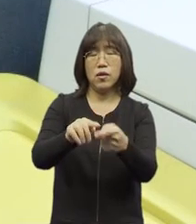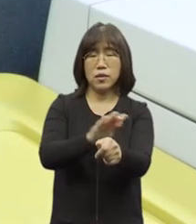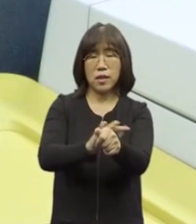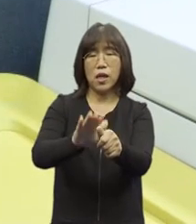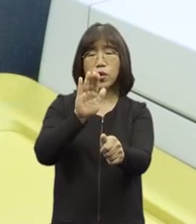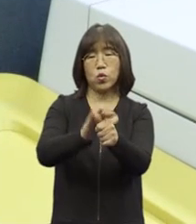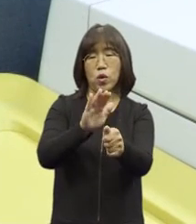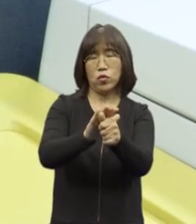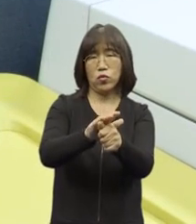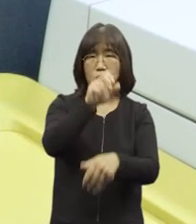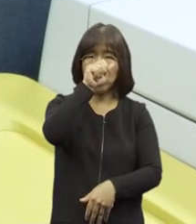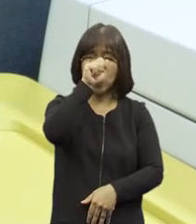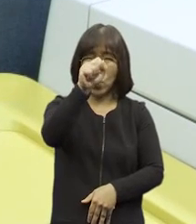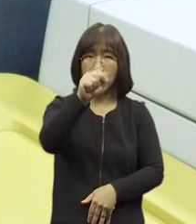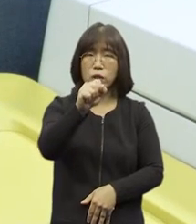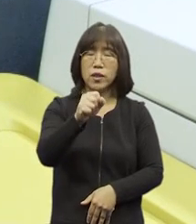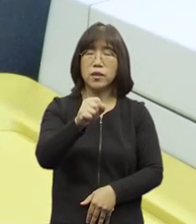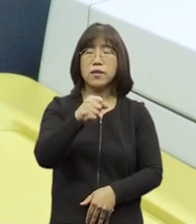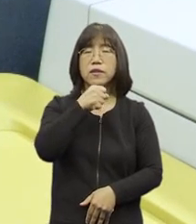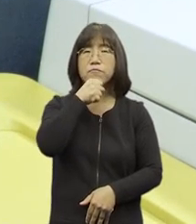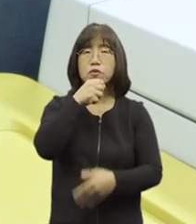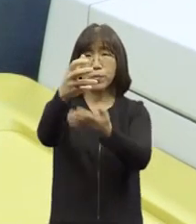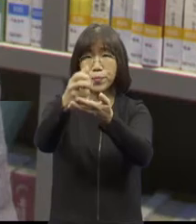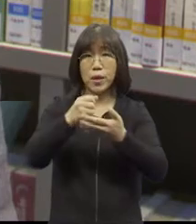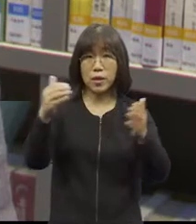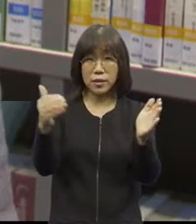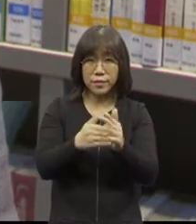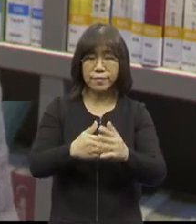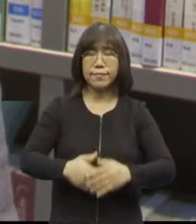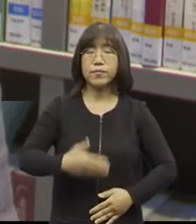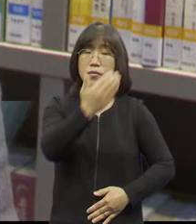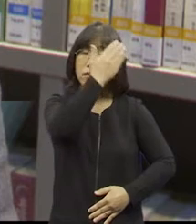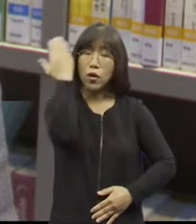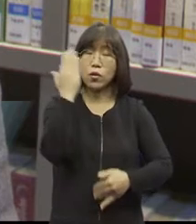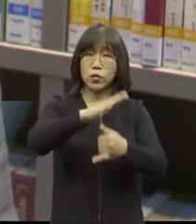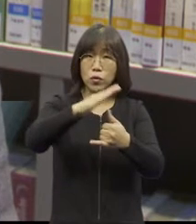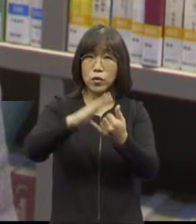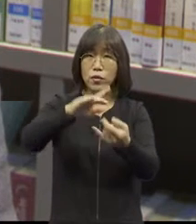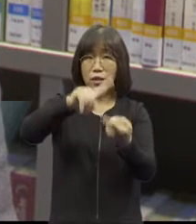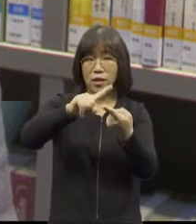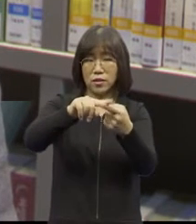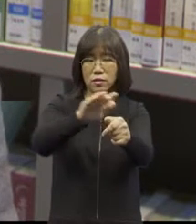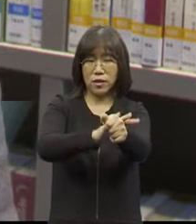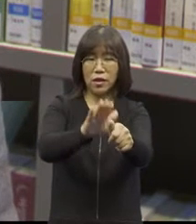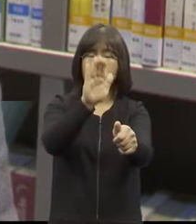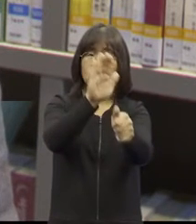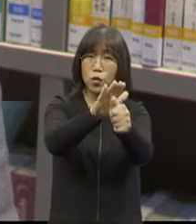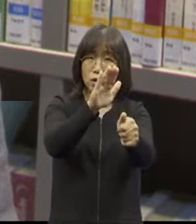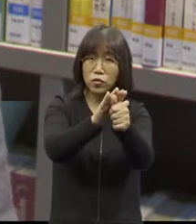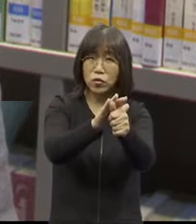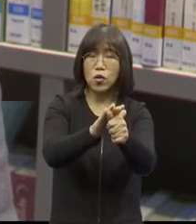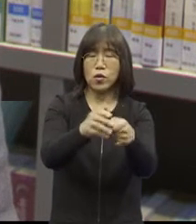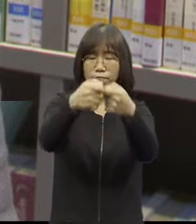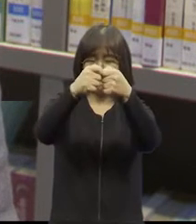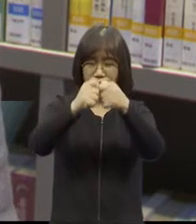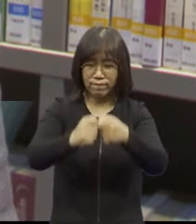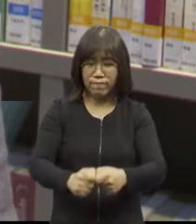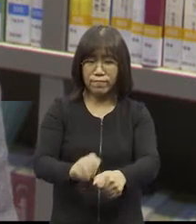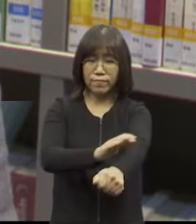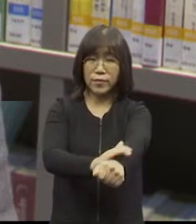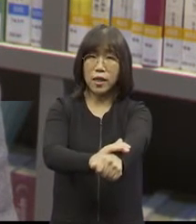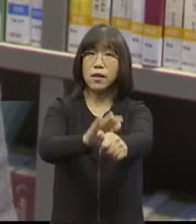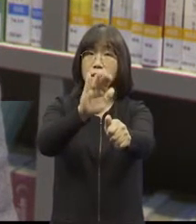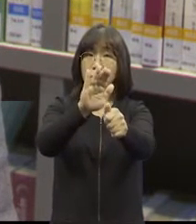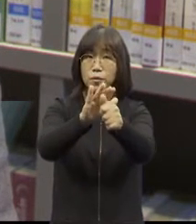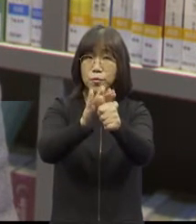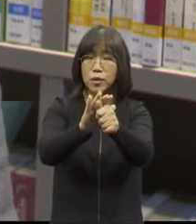좋은 평가를 받았습니다. 청소년 심리적 외상 긴급지원 사업을 비롯해 지역 내 촘촘한 청소년